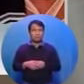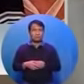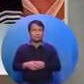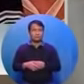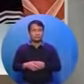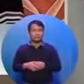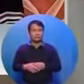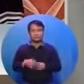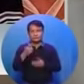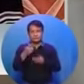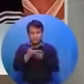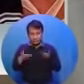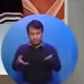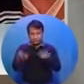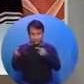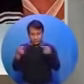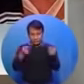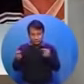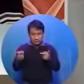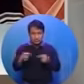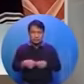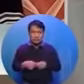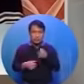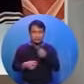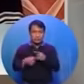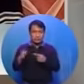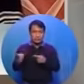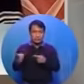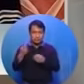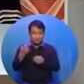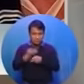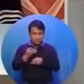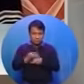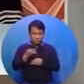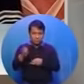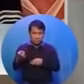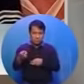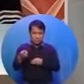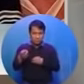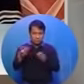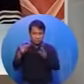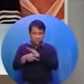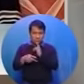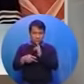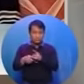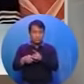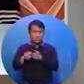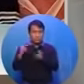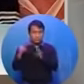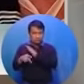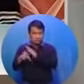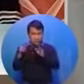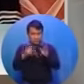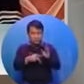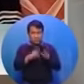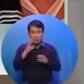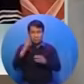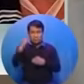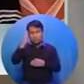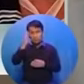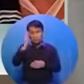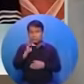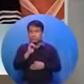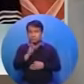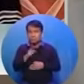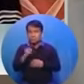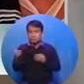yung property. Okay. Yes po. Yan ang pinakamahirap, ano? Kung minsan nagpapatayan dyan. Totoo itong mga kapatid, marami na akong alam ng mga